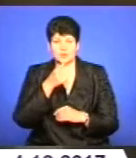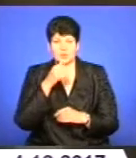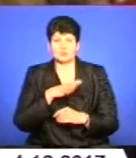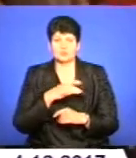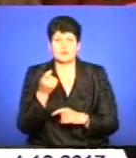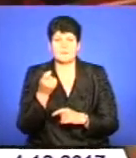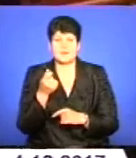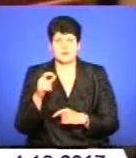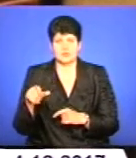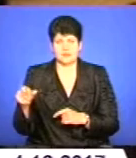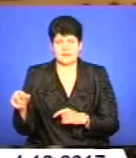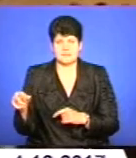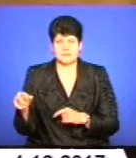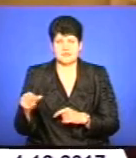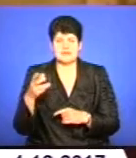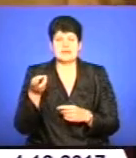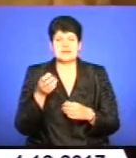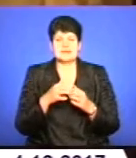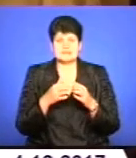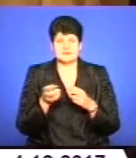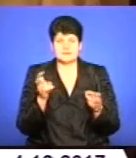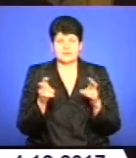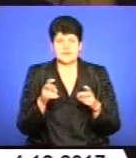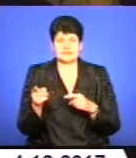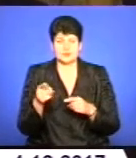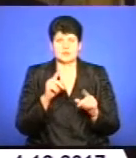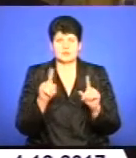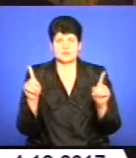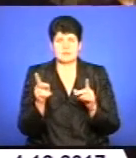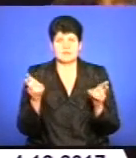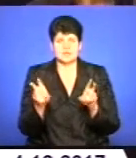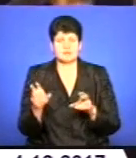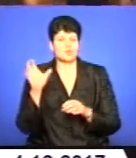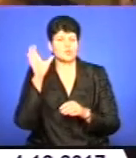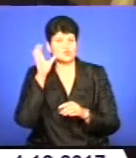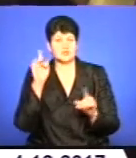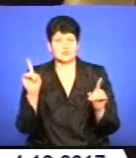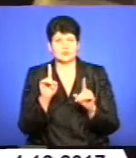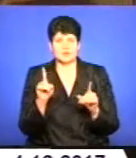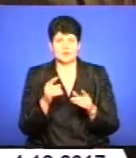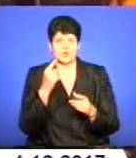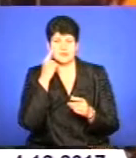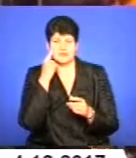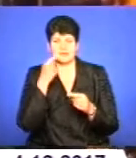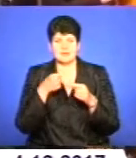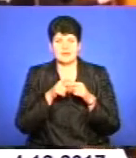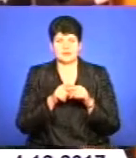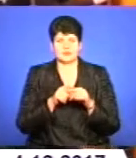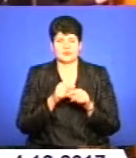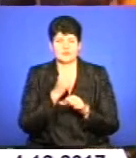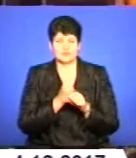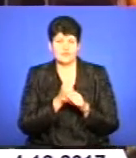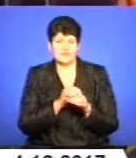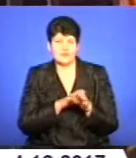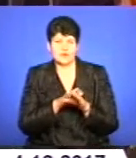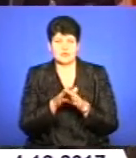мало людей. Серед відвідувачів фестивалю й тернопільські музиканти. Кажуть, прийшли послухати музику, оцінити техніку виконання, а відтак отримати